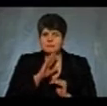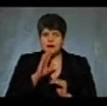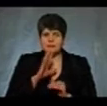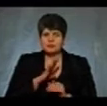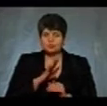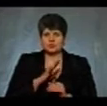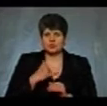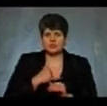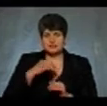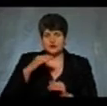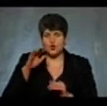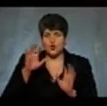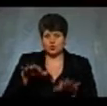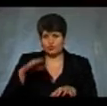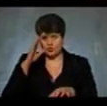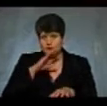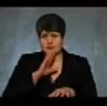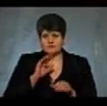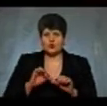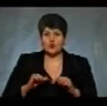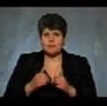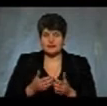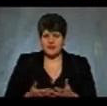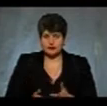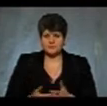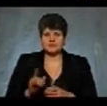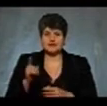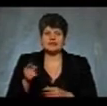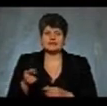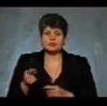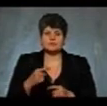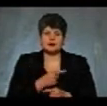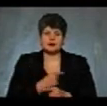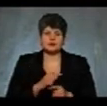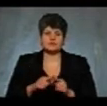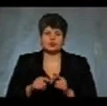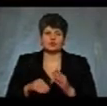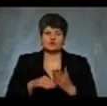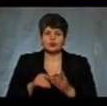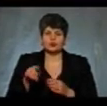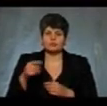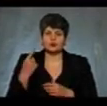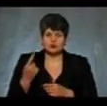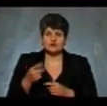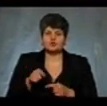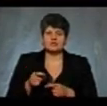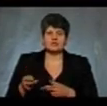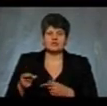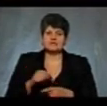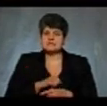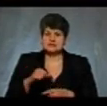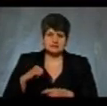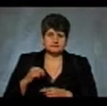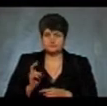мене головою батьківського комітету. Це Тернопільська лікарня швидкої допомоги номер 1. Сюди до травмпункту